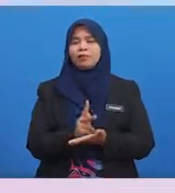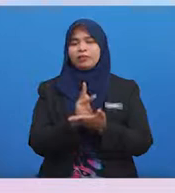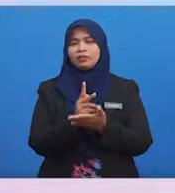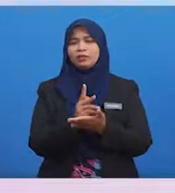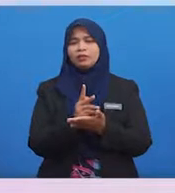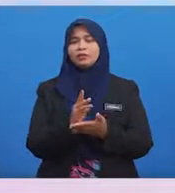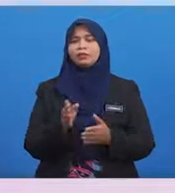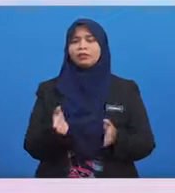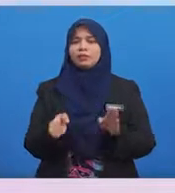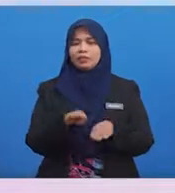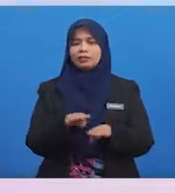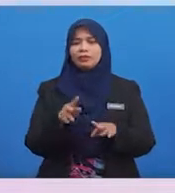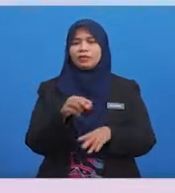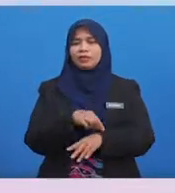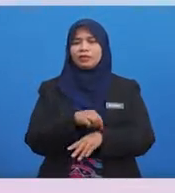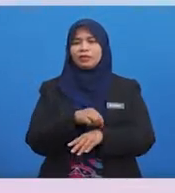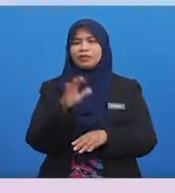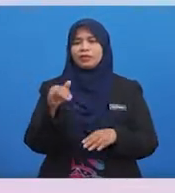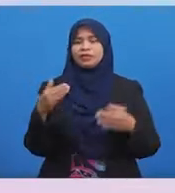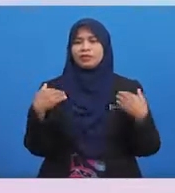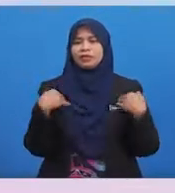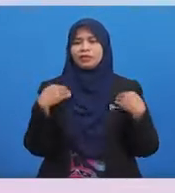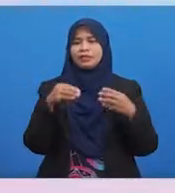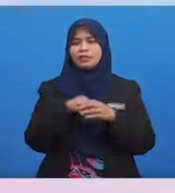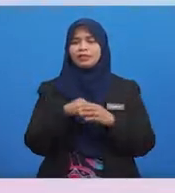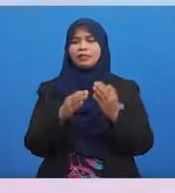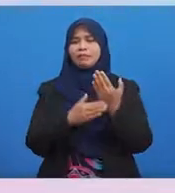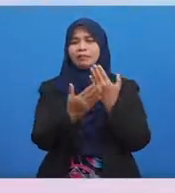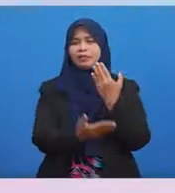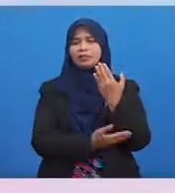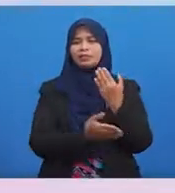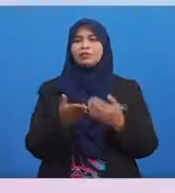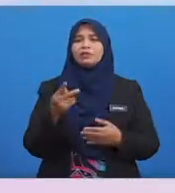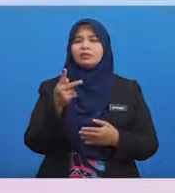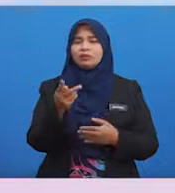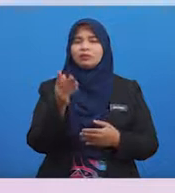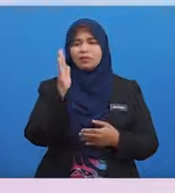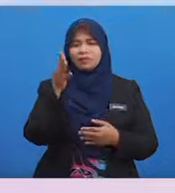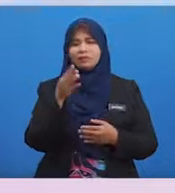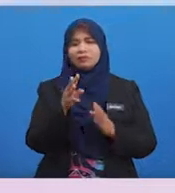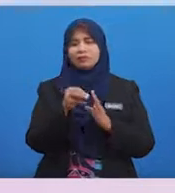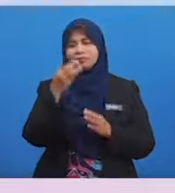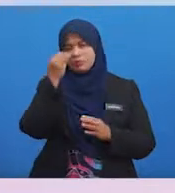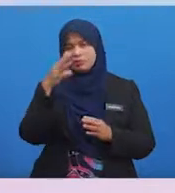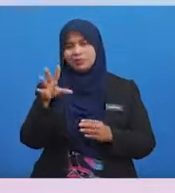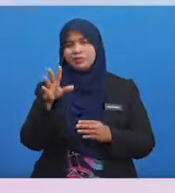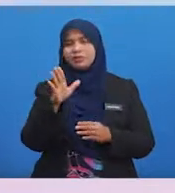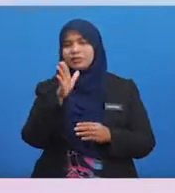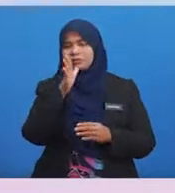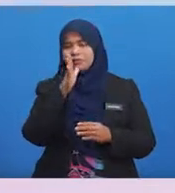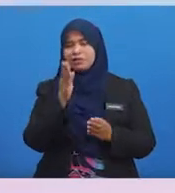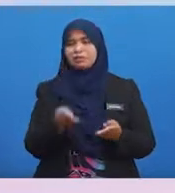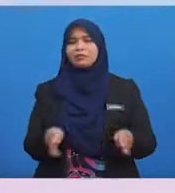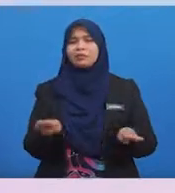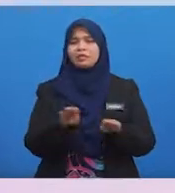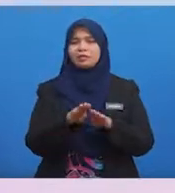kain yang terdapat dalam bakul kamu akan membiarkan Emak melipat